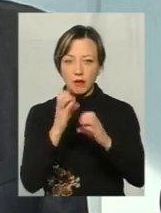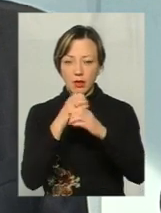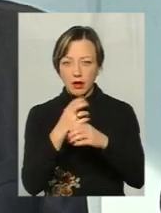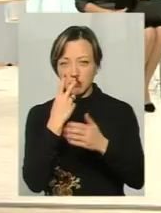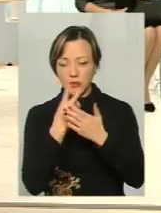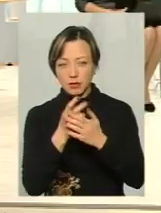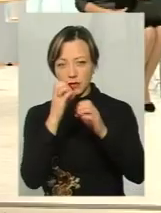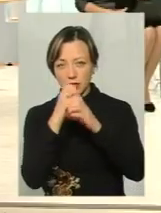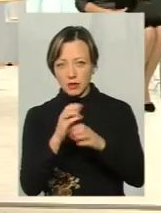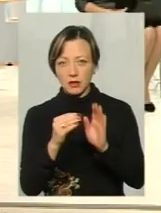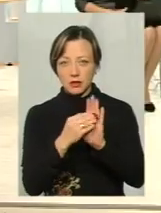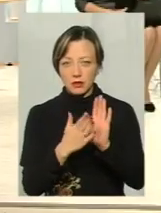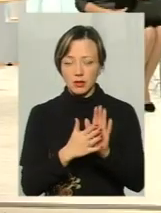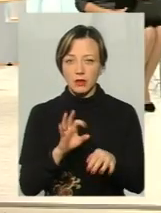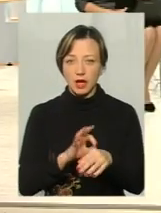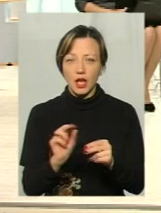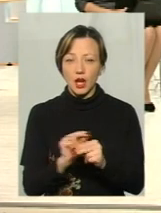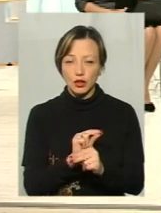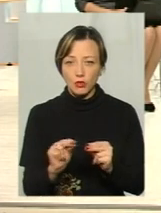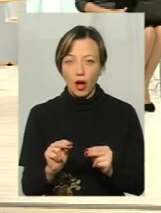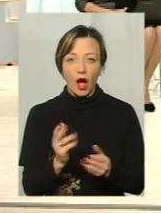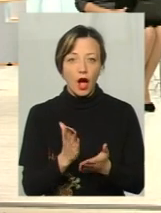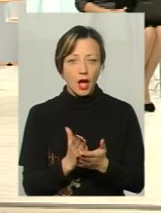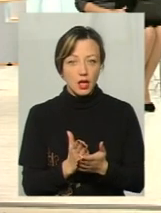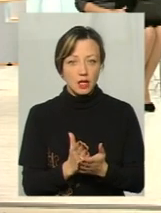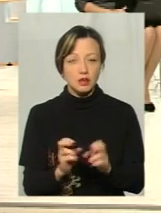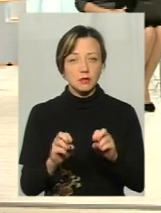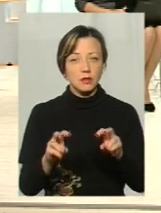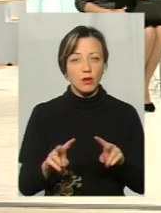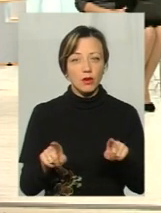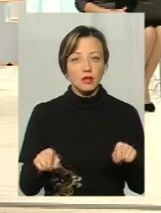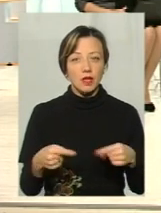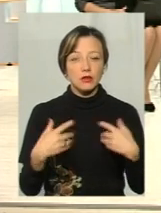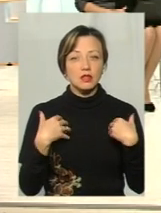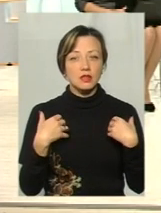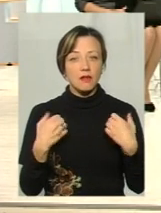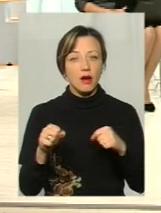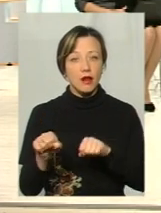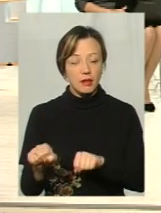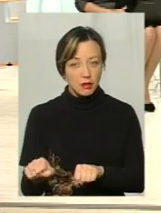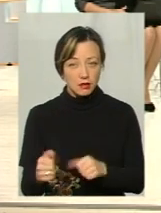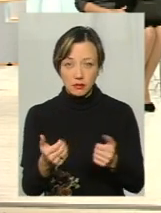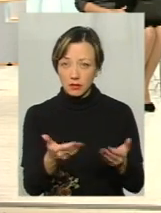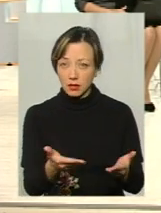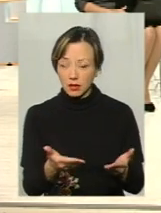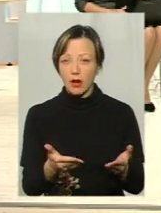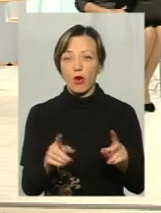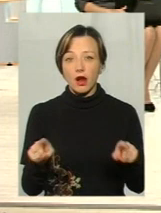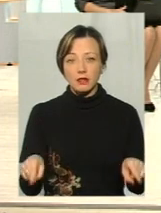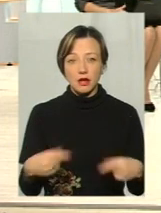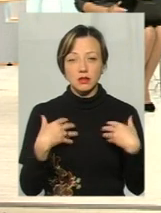смотрю в мікроскоп, я ставлю діагноз, я лічу. А є спеціальність – організатор здравоохранення. Організатор